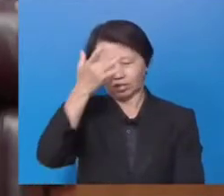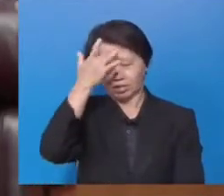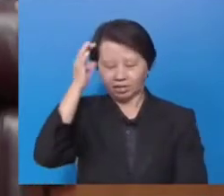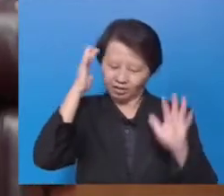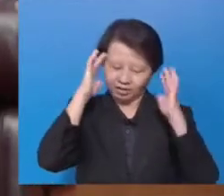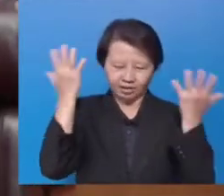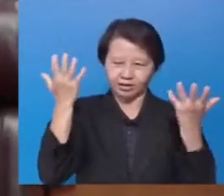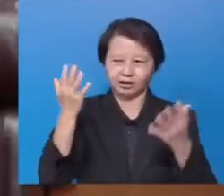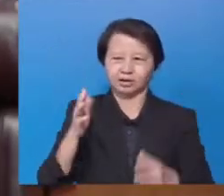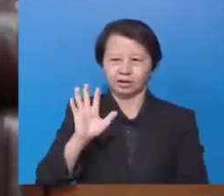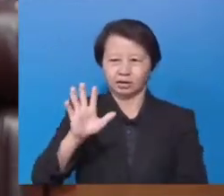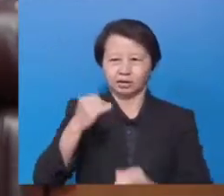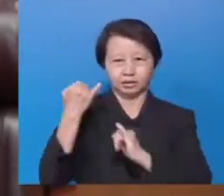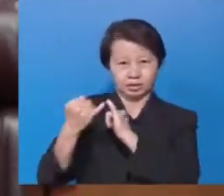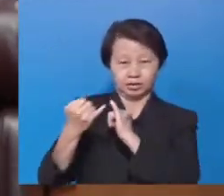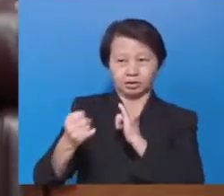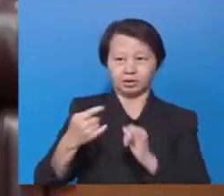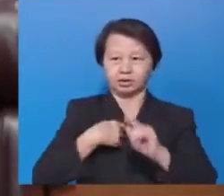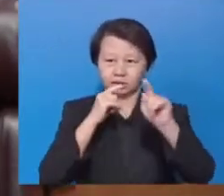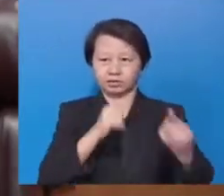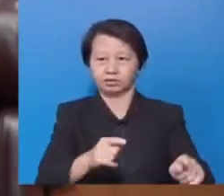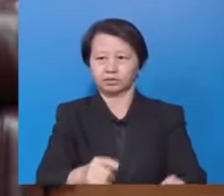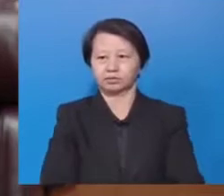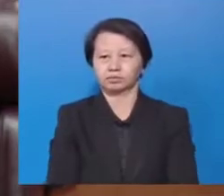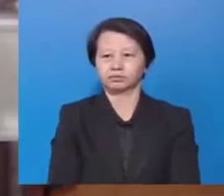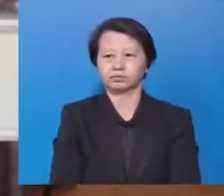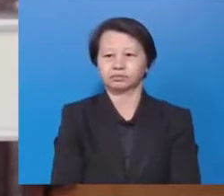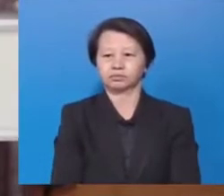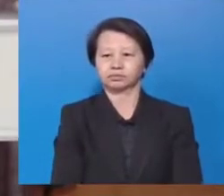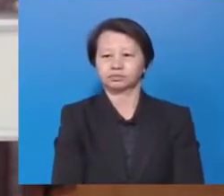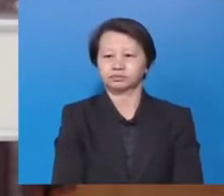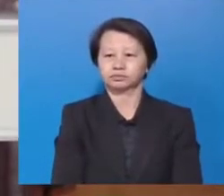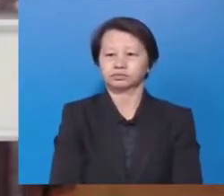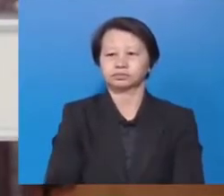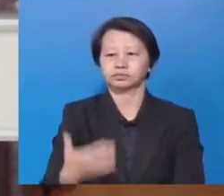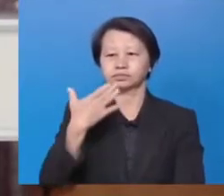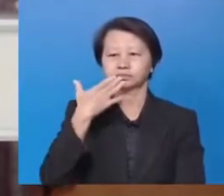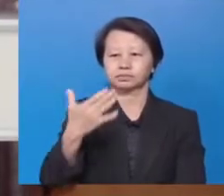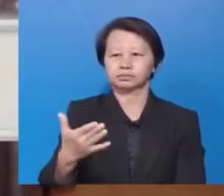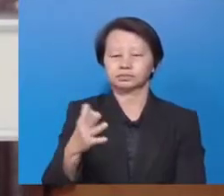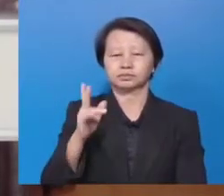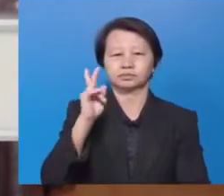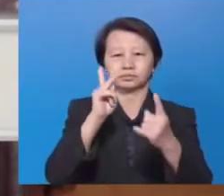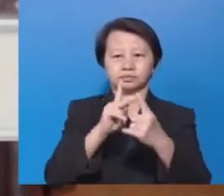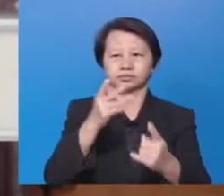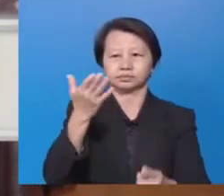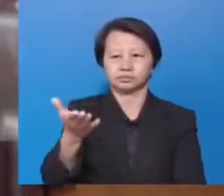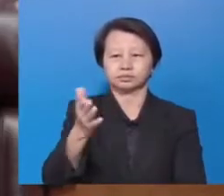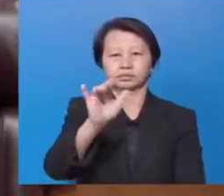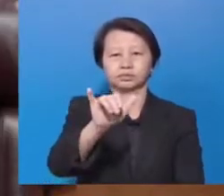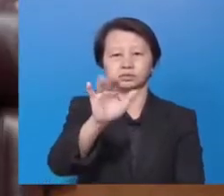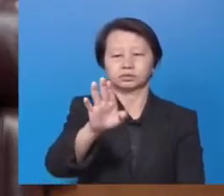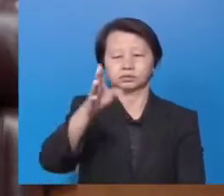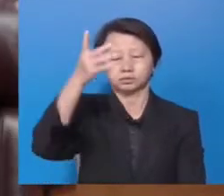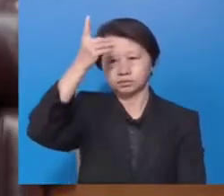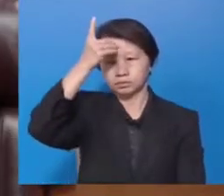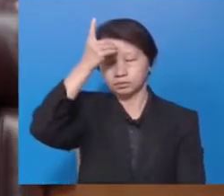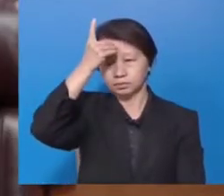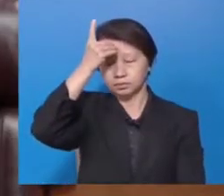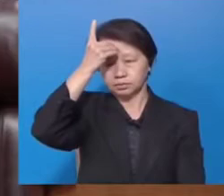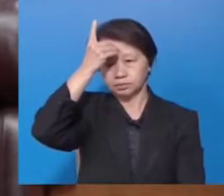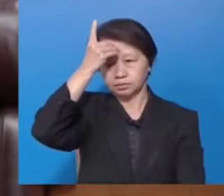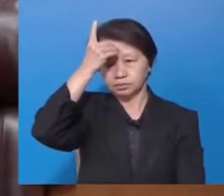aja lah kalau misalkan jawab nanti dekat apa nih Main sudah yang rumah yang bertanya Terima kasih aku pada yang bermanfaat